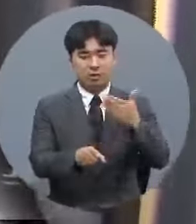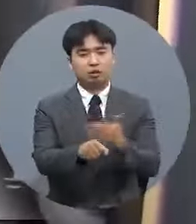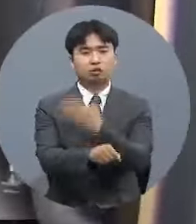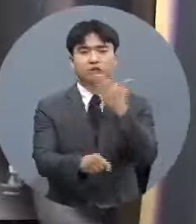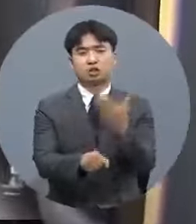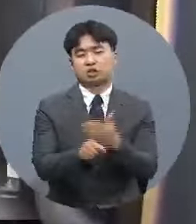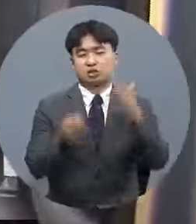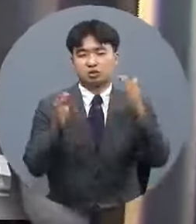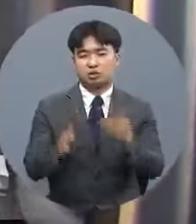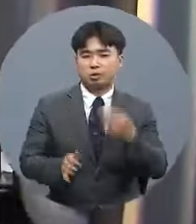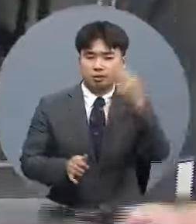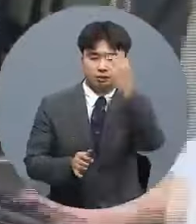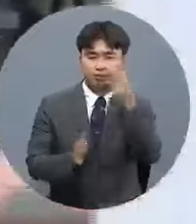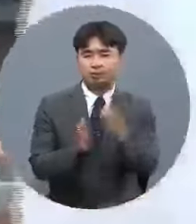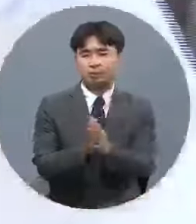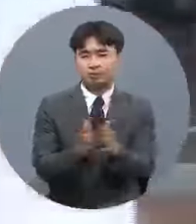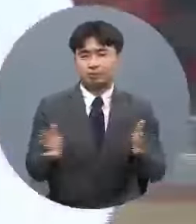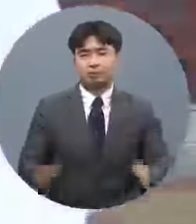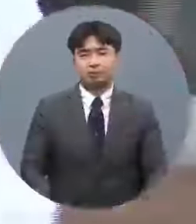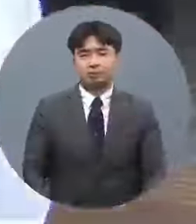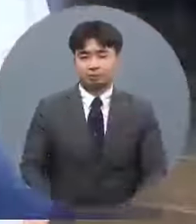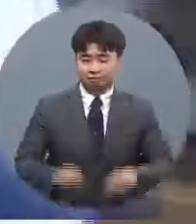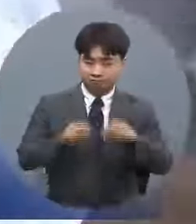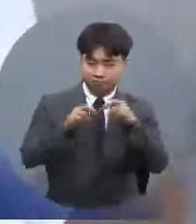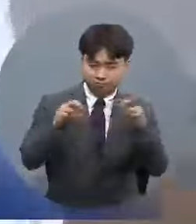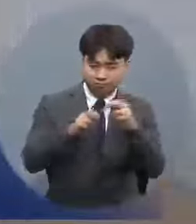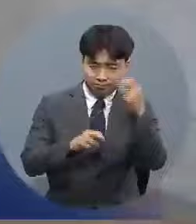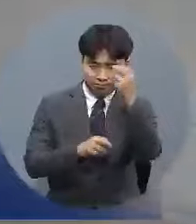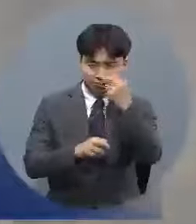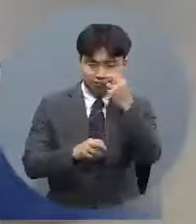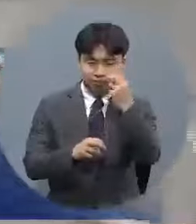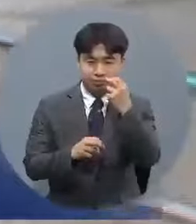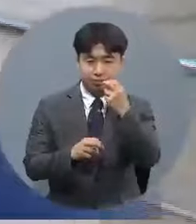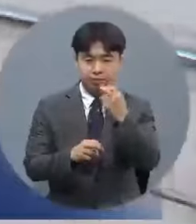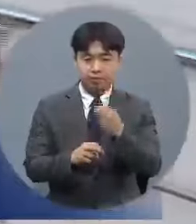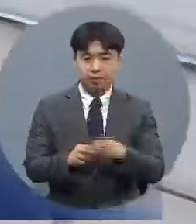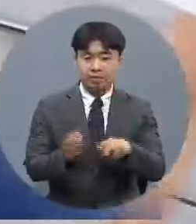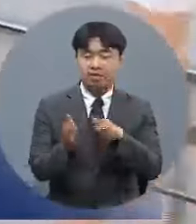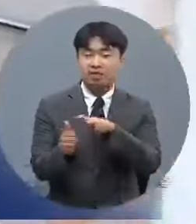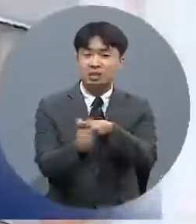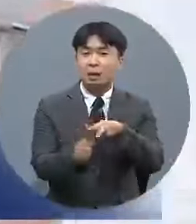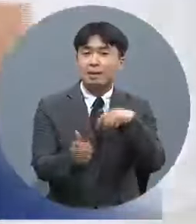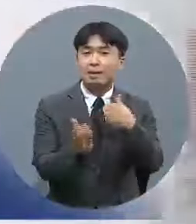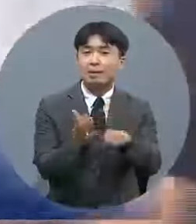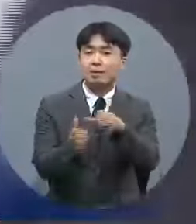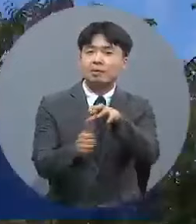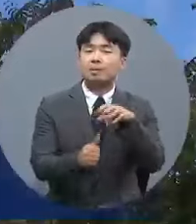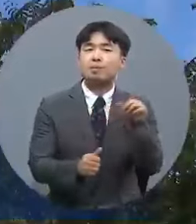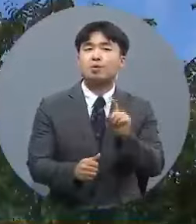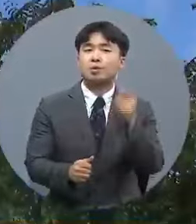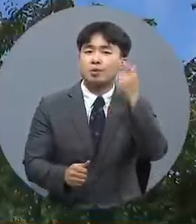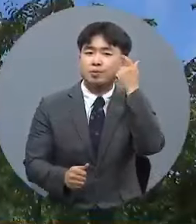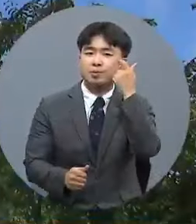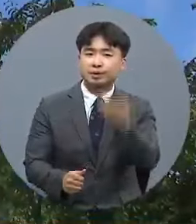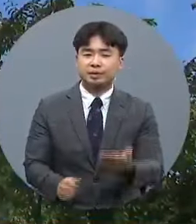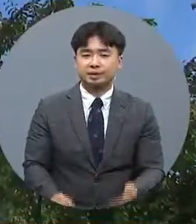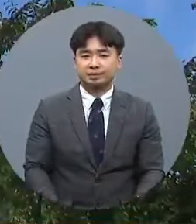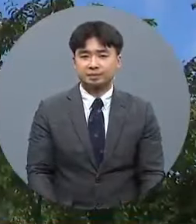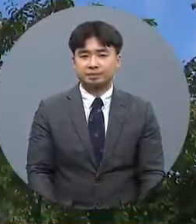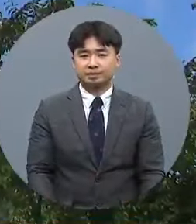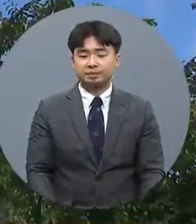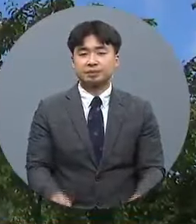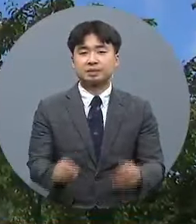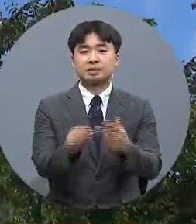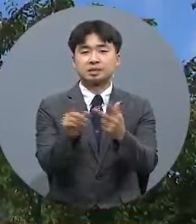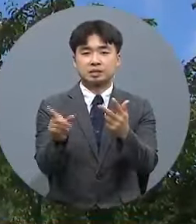시간 가까이 이어졌습니다 이번에 압수수색에서 좀 어떤 자료들 확보하 현집 경찰관 연관성 검찰은 앞서 지난